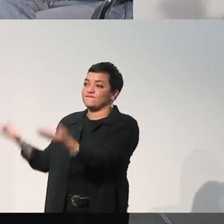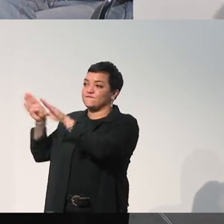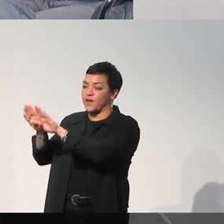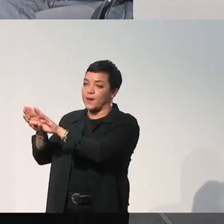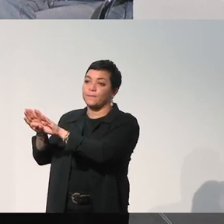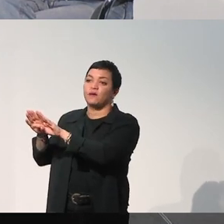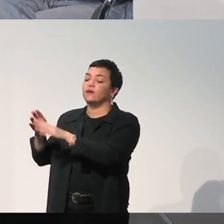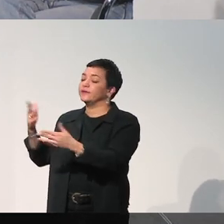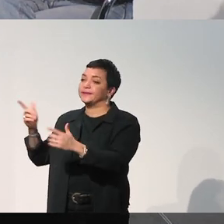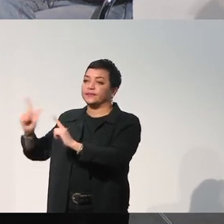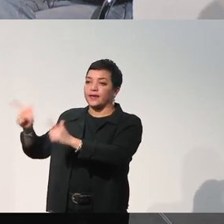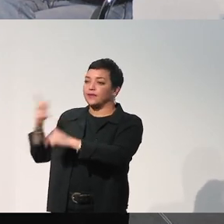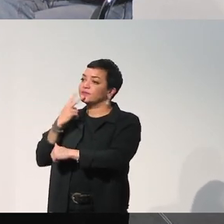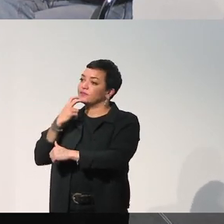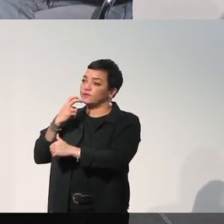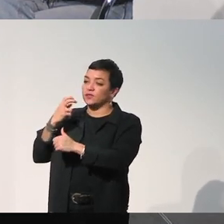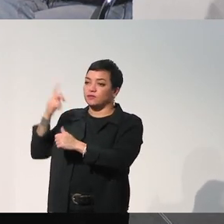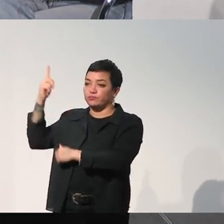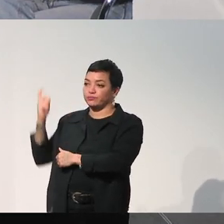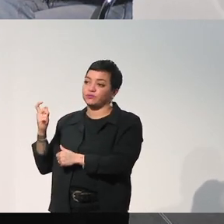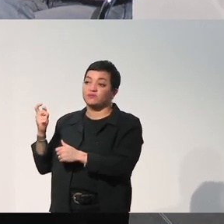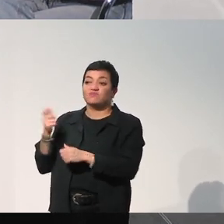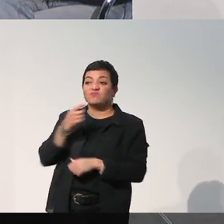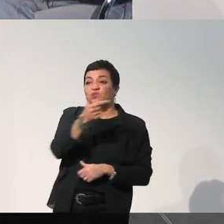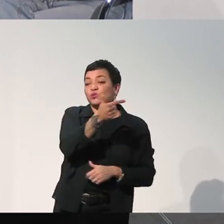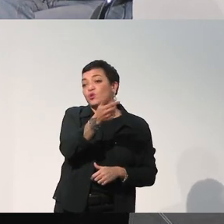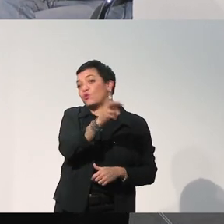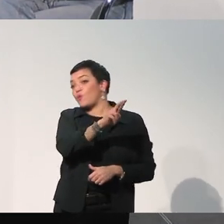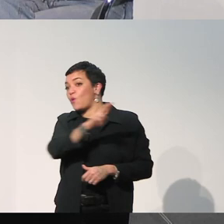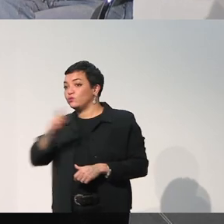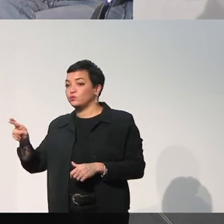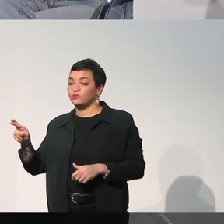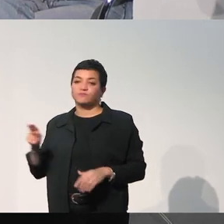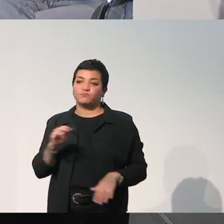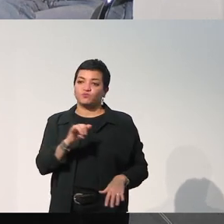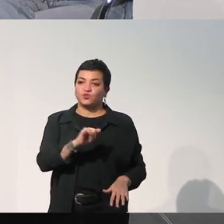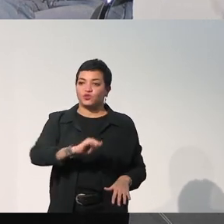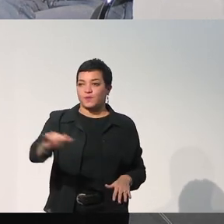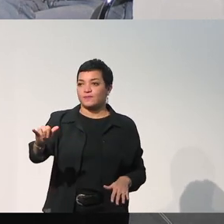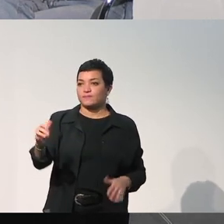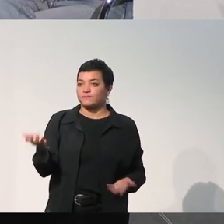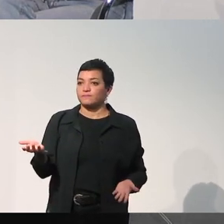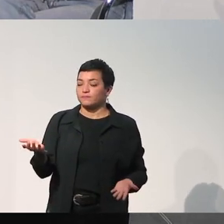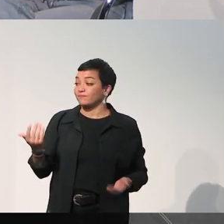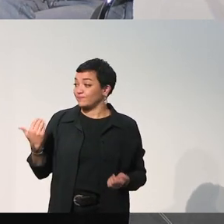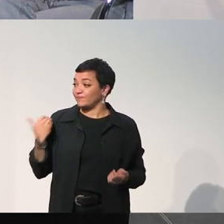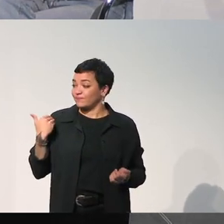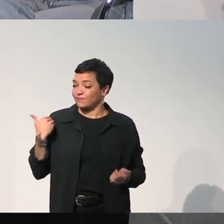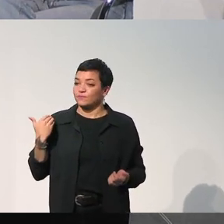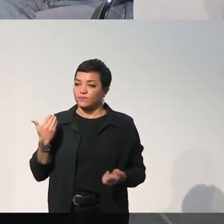civile qui allait durer des années. Ils ne sont jamais rentrés, dans le sens où ils ne sont jamais rentrés s'installer au Liban. Et jusqu'à quelques temps,